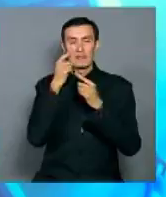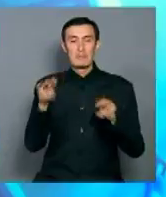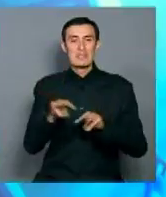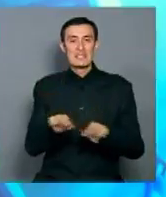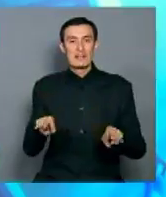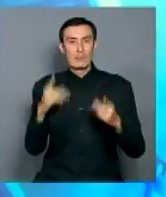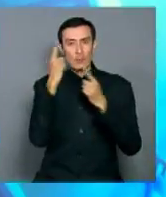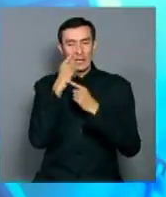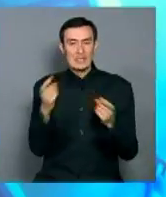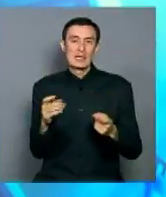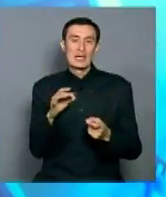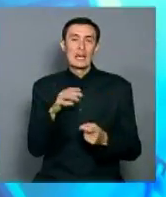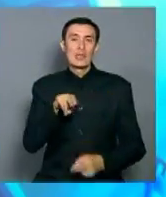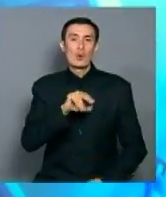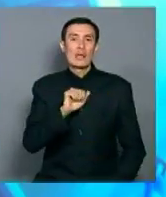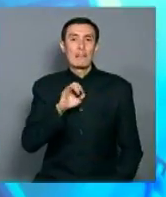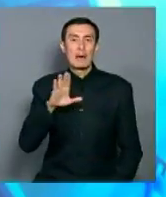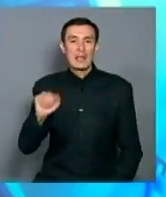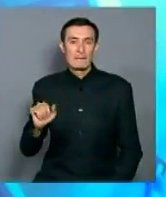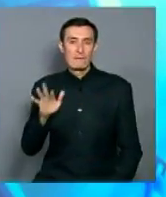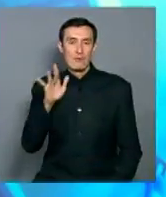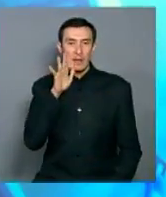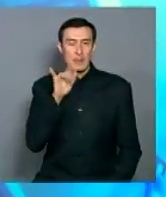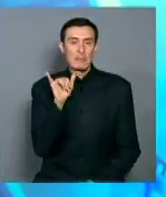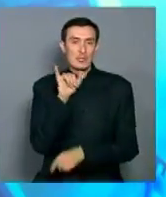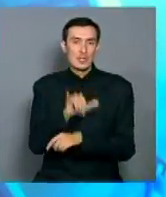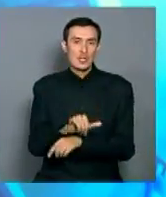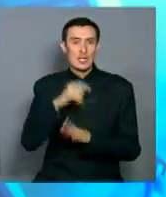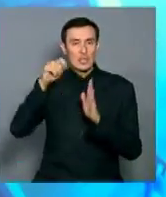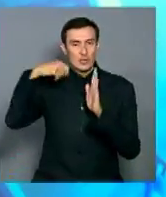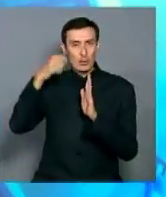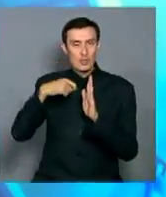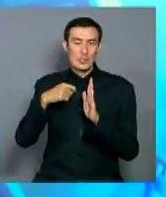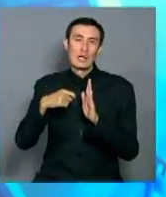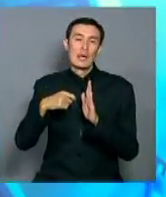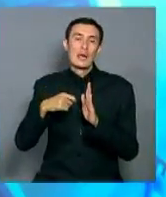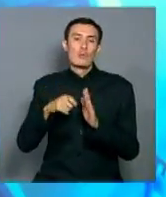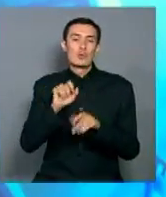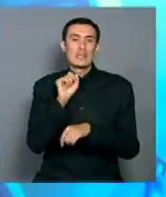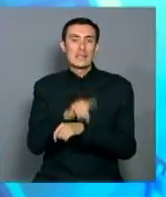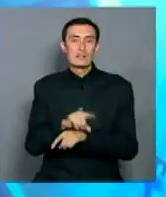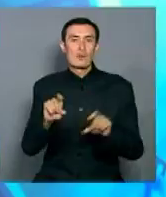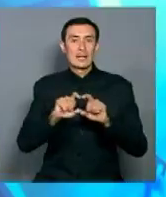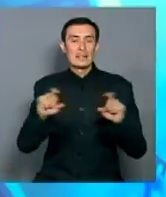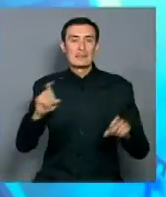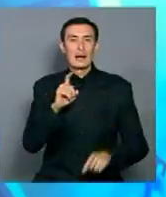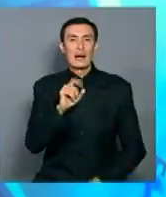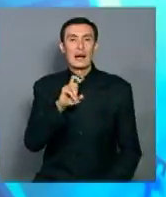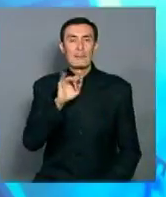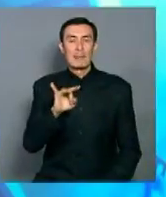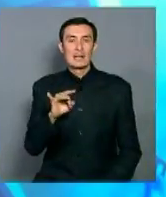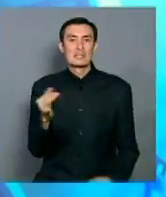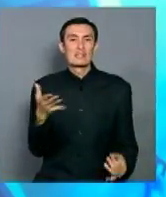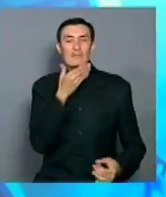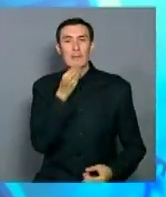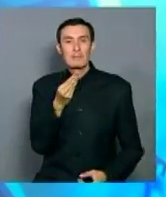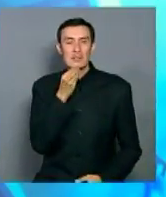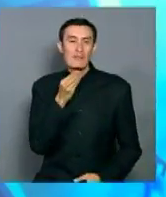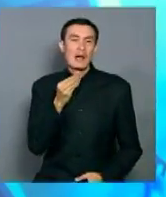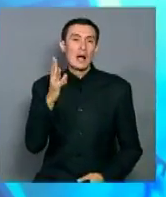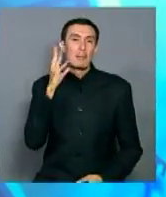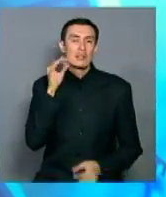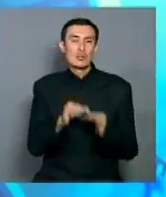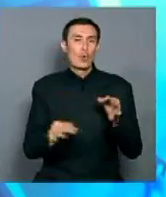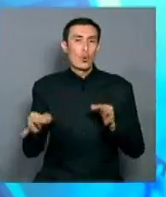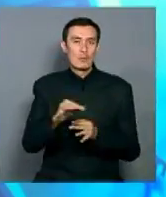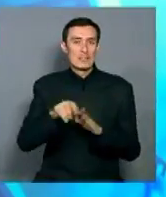министр информации и коммуникации Даурен Абаев во время посещения киносъемочной площадки, где по заказу агентства «Хабар» в одном из живописных уголков Алматинской